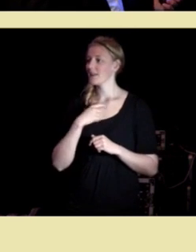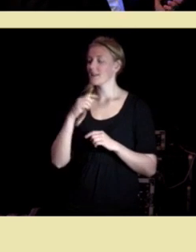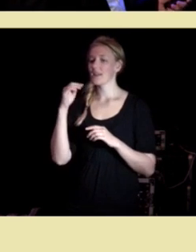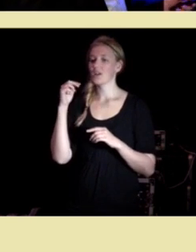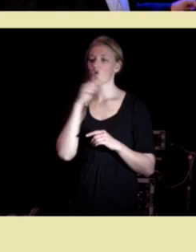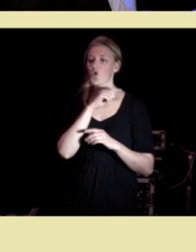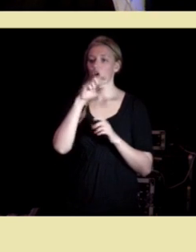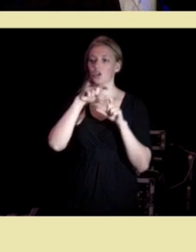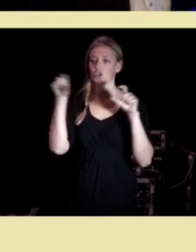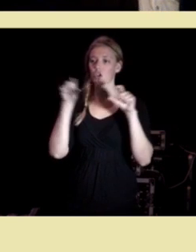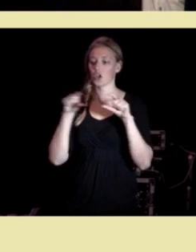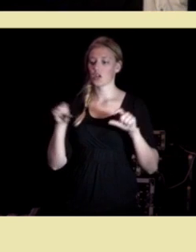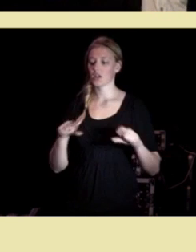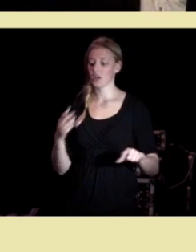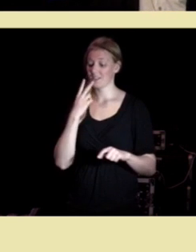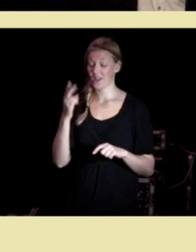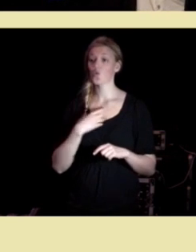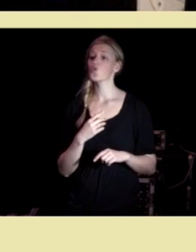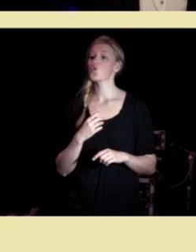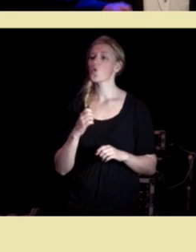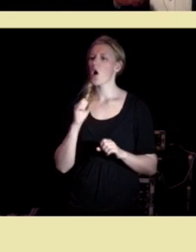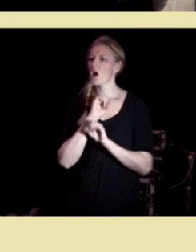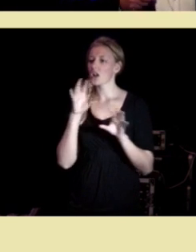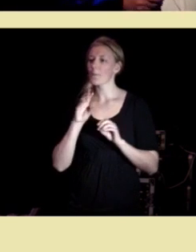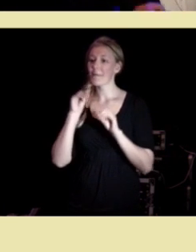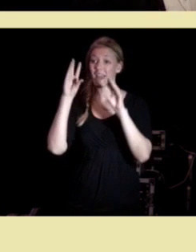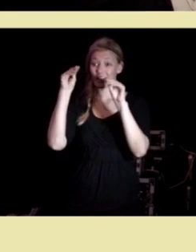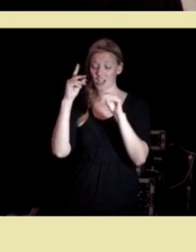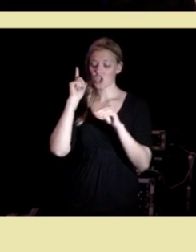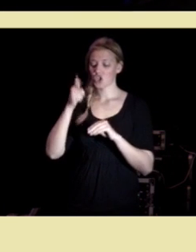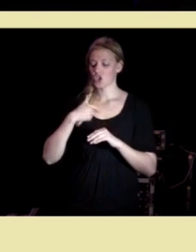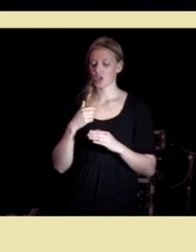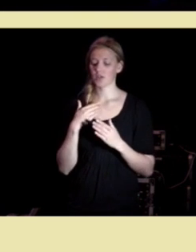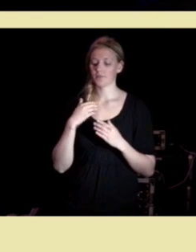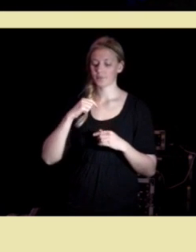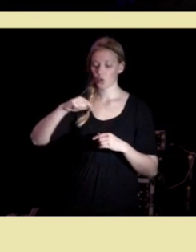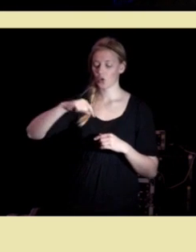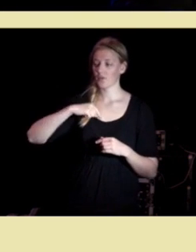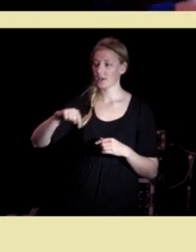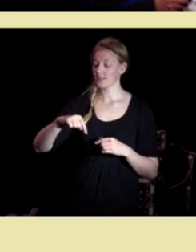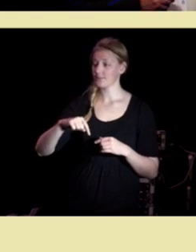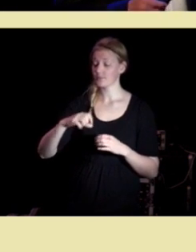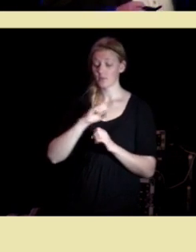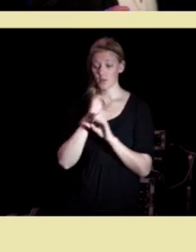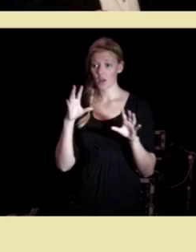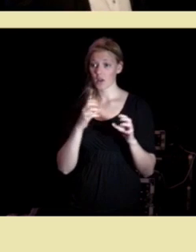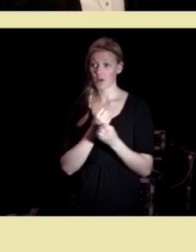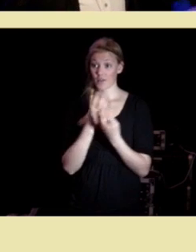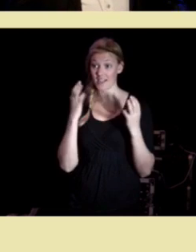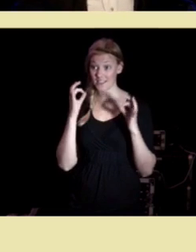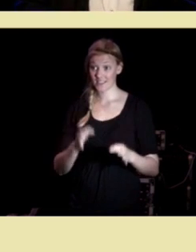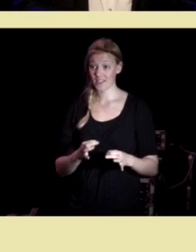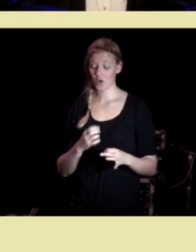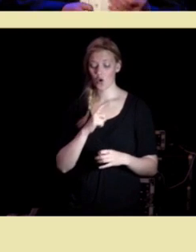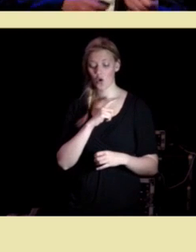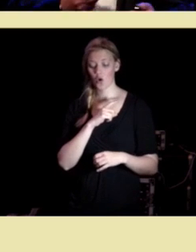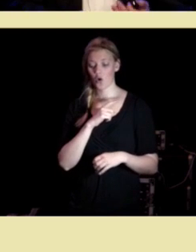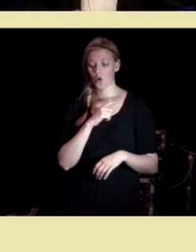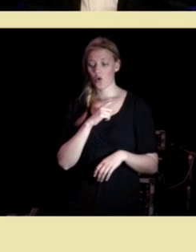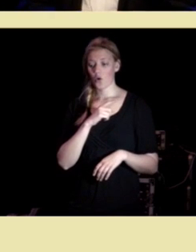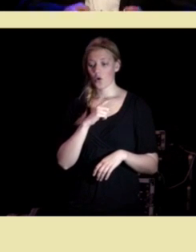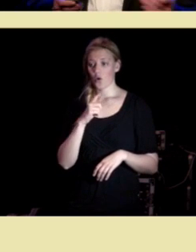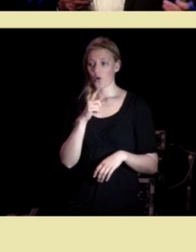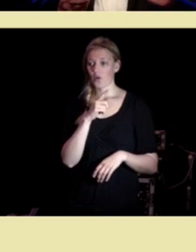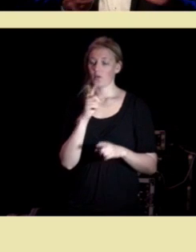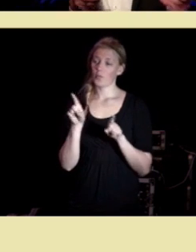røde søylene her viser at de har prestert bedre enn det. Fordi underveis så fant de på stadig nye ting. Og det å finne på, som også han fra Nederland